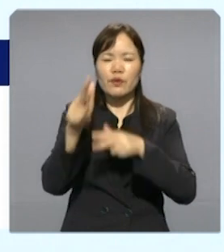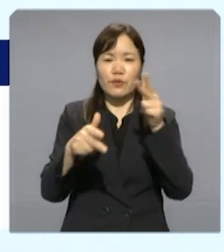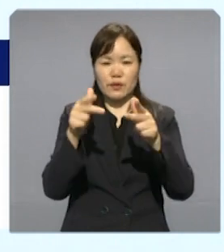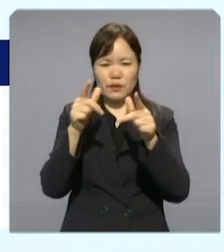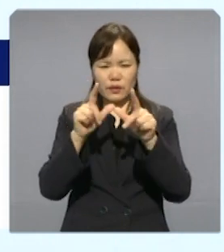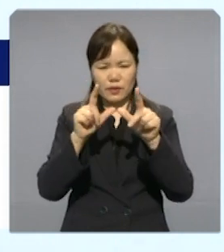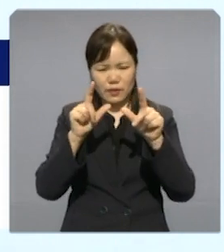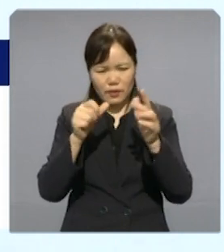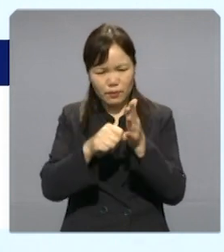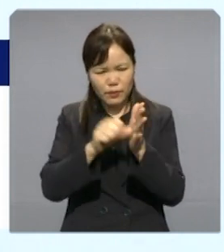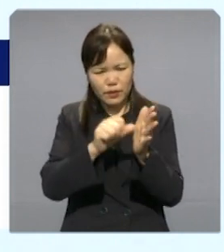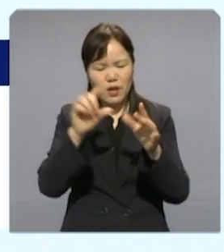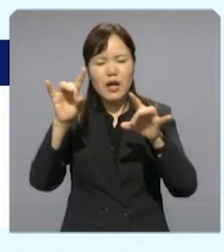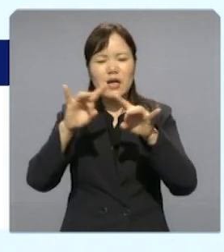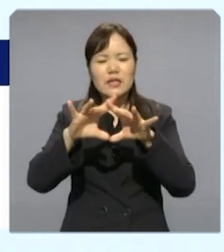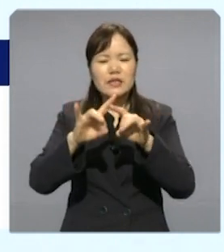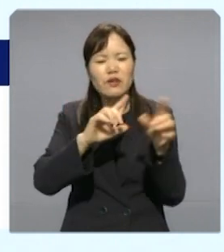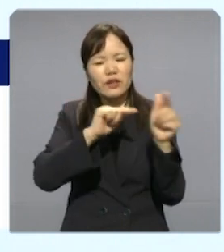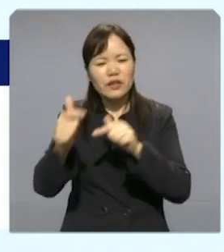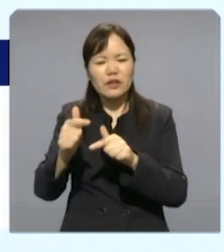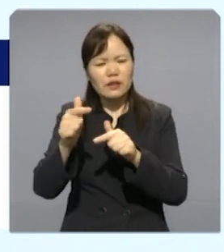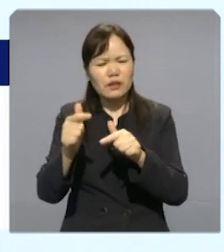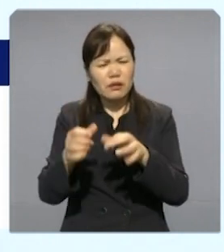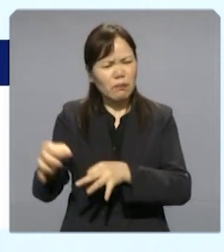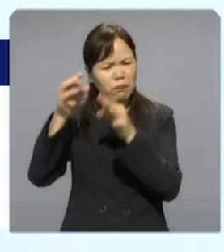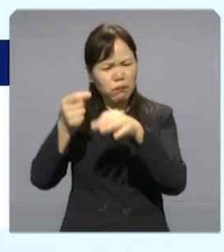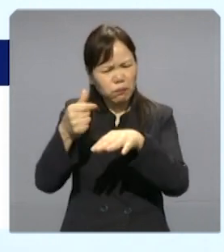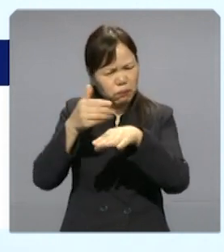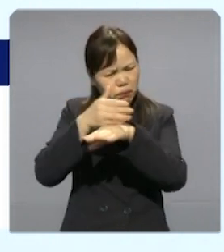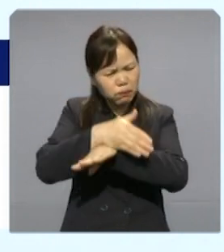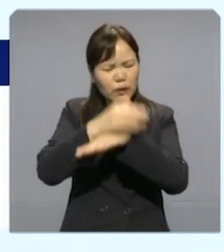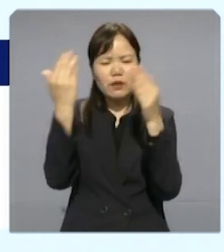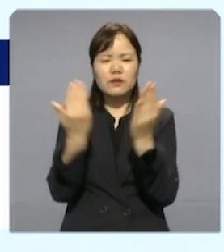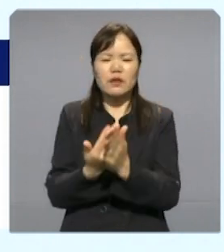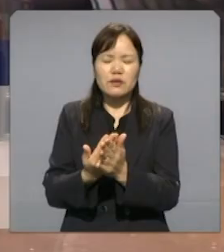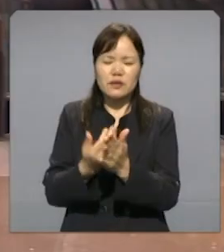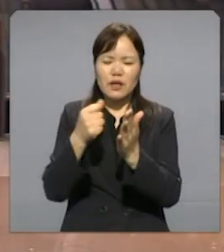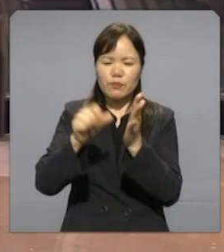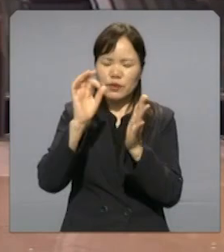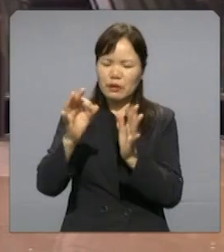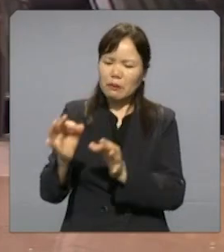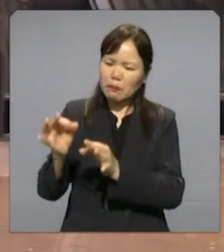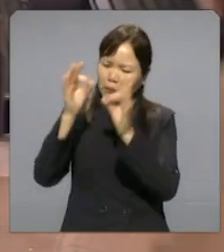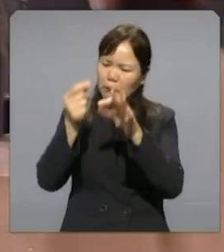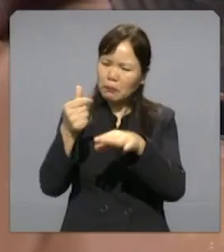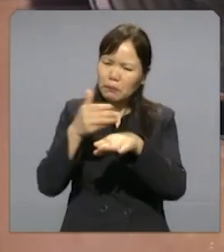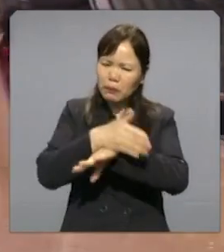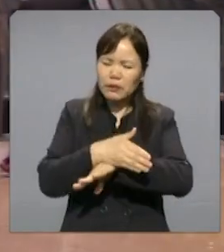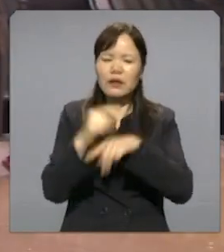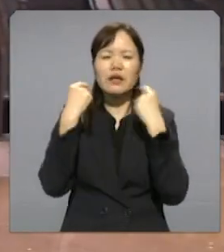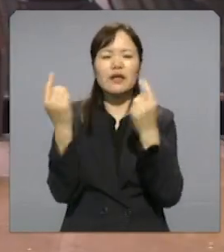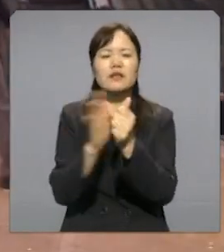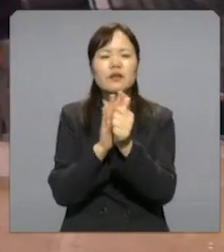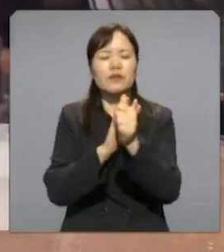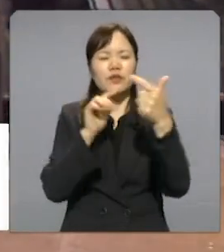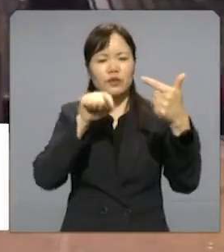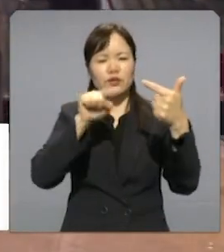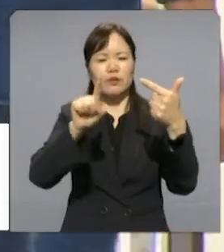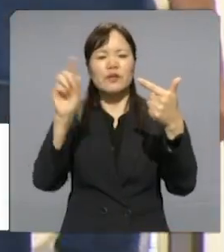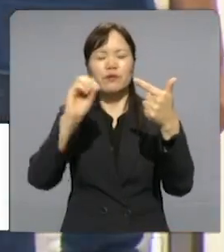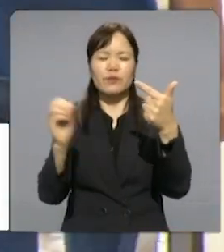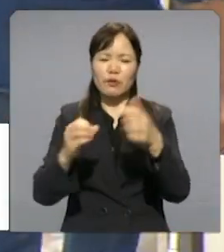수도 상승폭이 둔화하면서 총지수 상승폭이 둔화한 것으로 나타났습니다. 개인 서비스는 6.1%